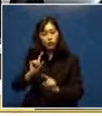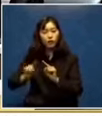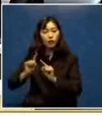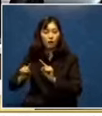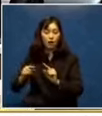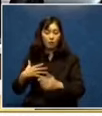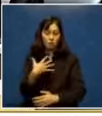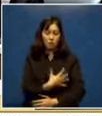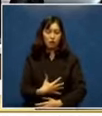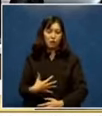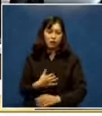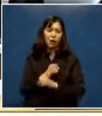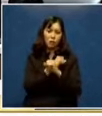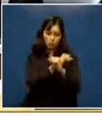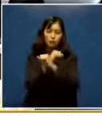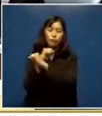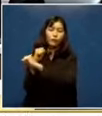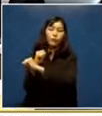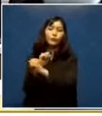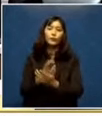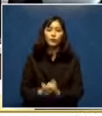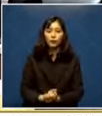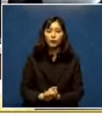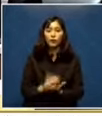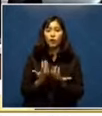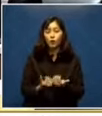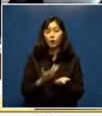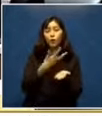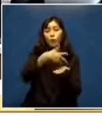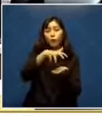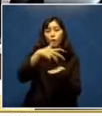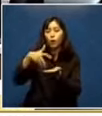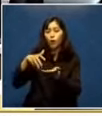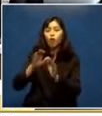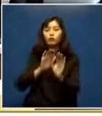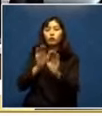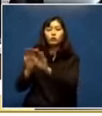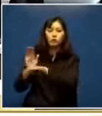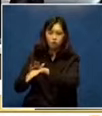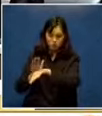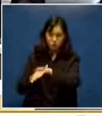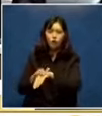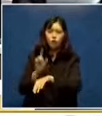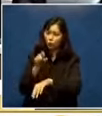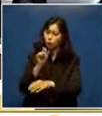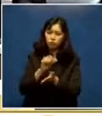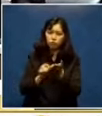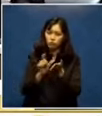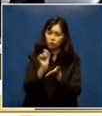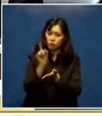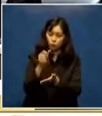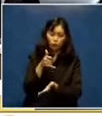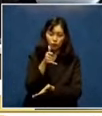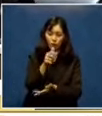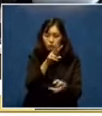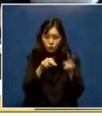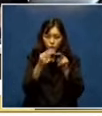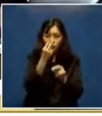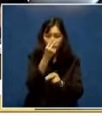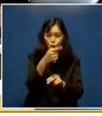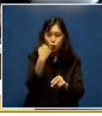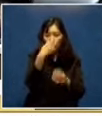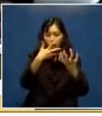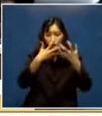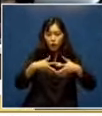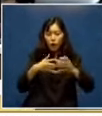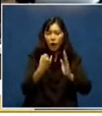วนและหวังเป็นอย่างยิ่งว่าข้อมูลผู้กระทำผิดหลังจากนี้จะได้รับการแก้ไขอย่างเด็ดขาดหากท่านรัฐมนตรีมีการสั่ง